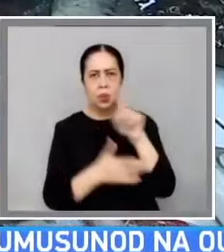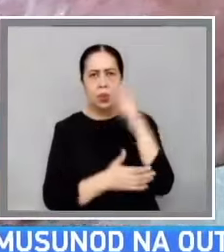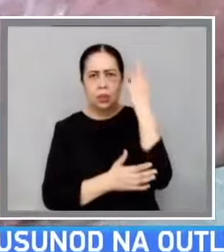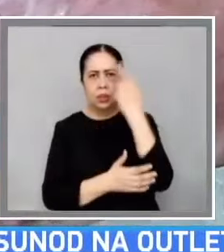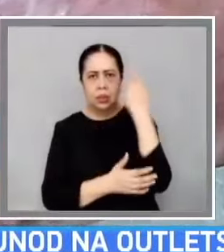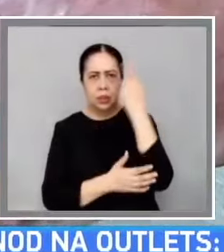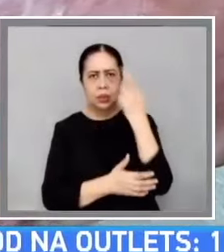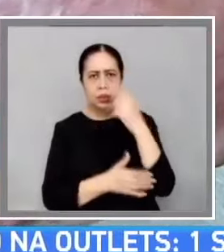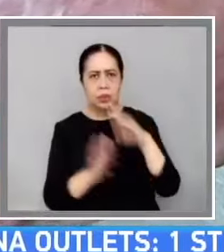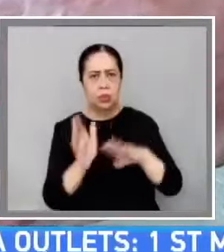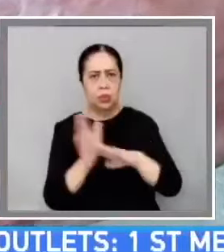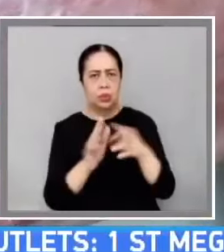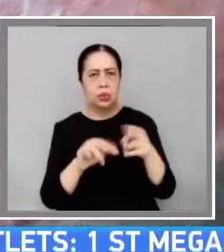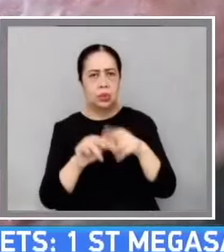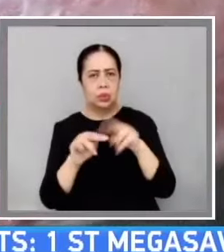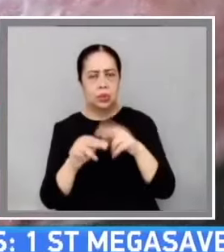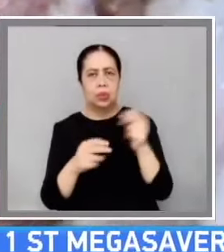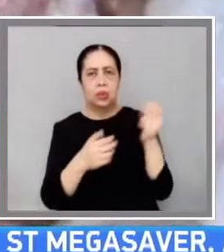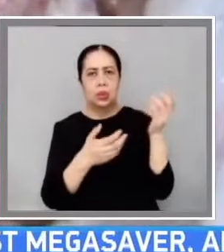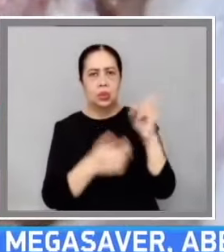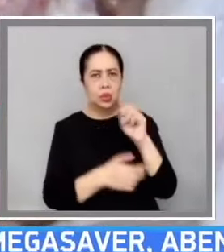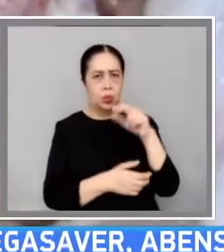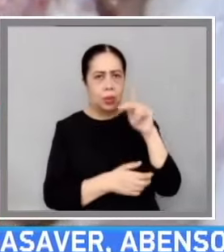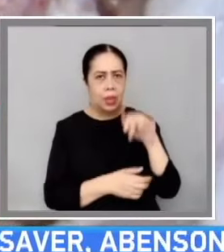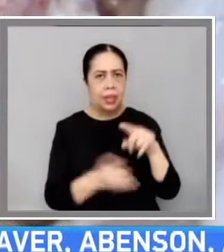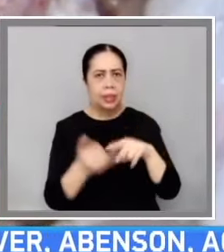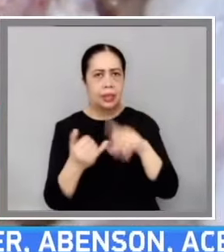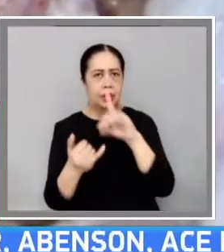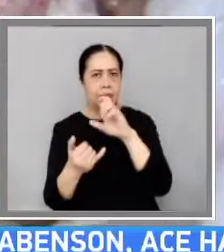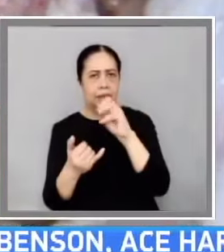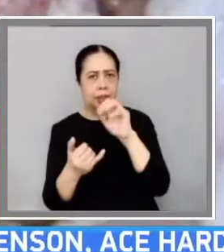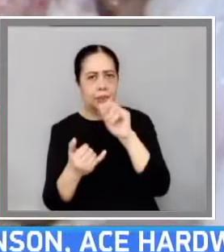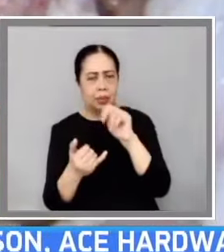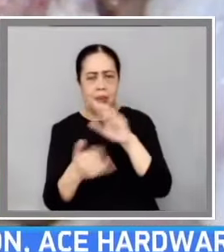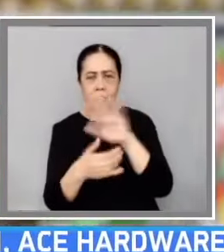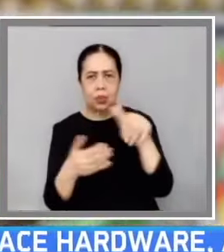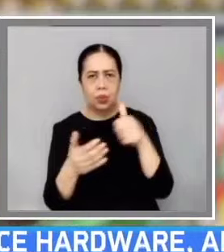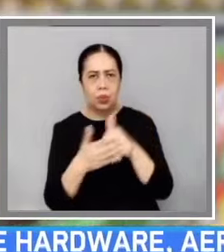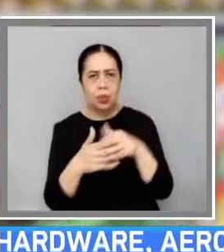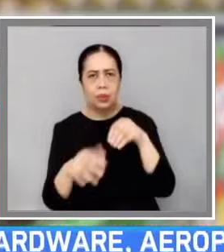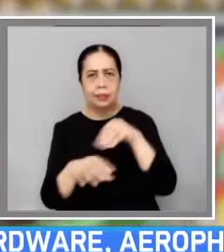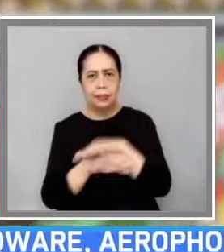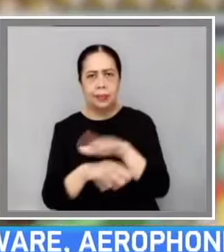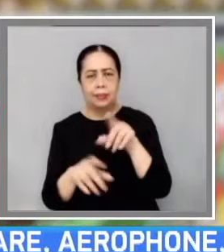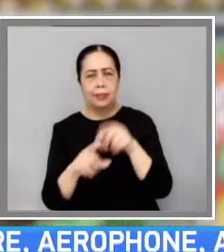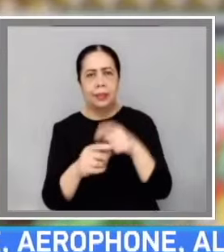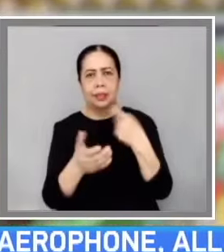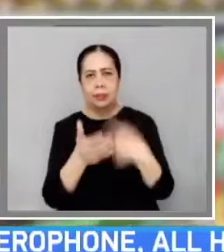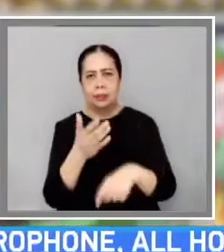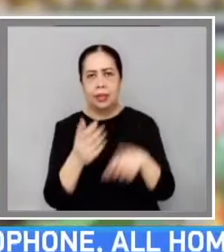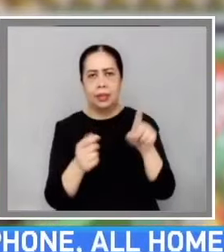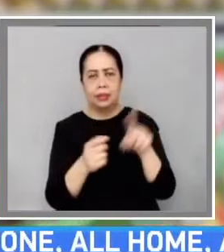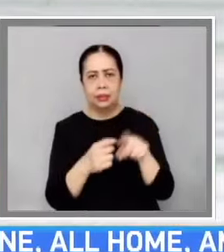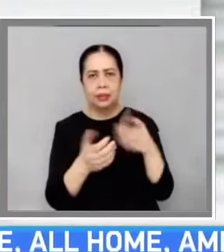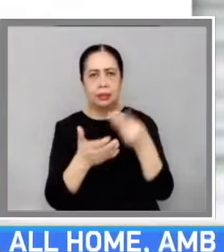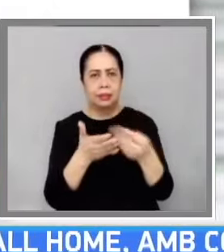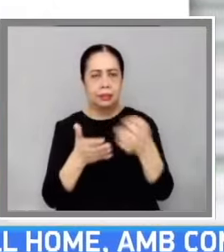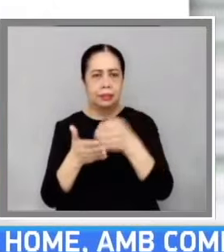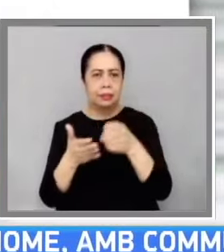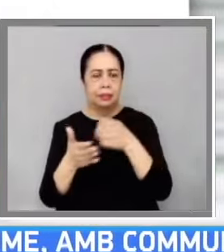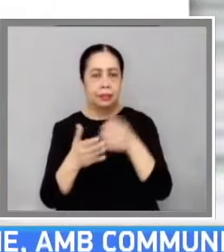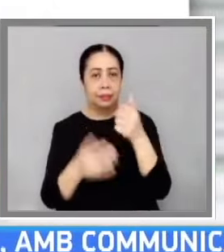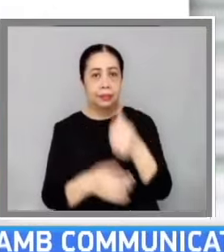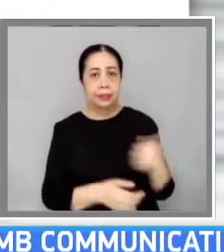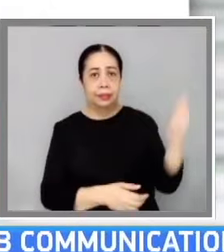din ang sitwasyon ng supply at demand at iba pang aspetong may epekto sa presyo ng bilihin. Chairman ng komite ang Secretary ng NEDA o